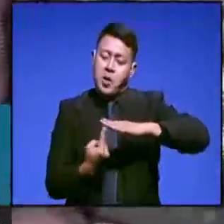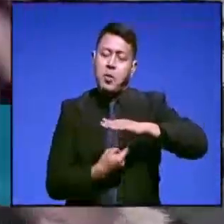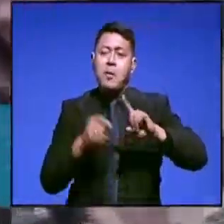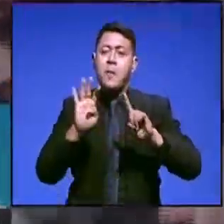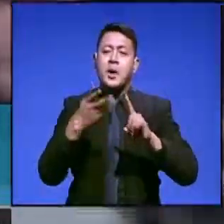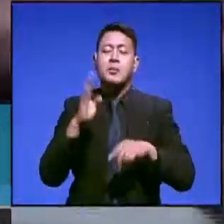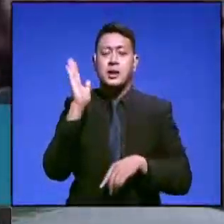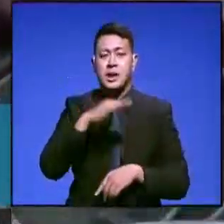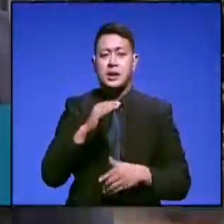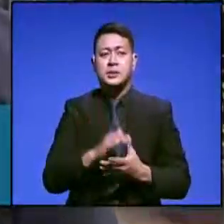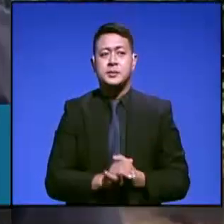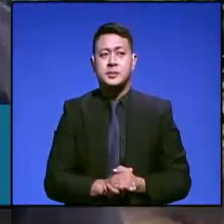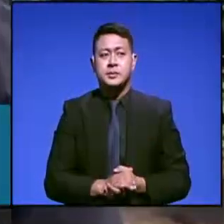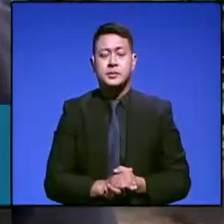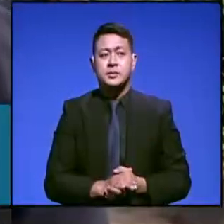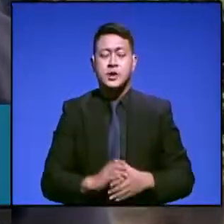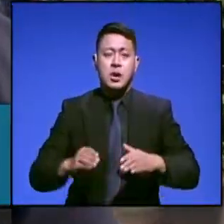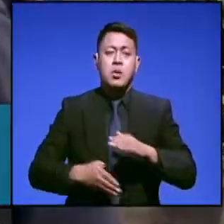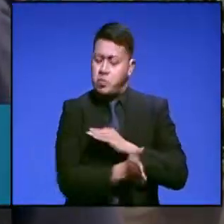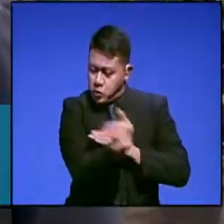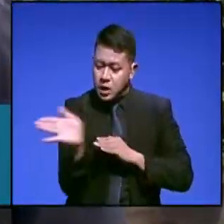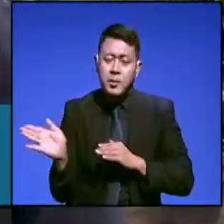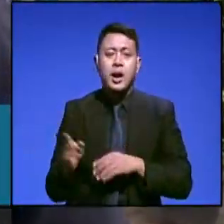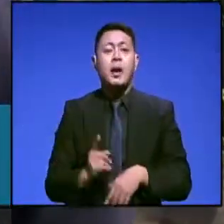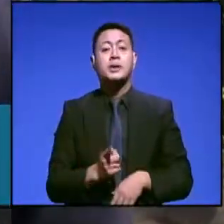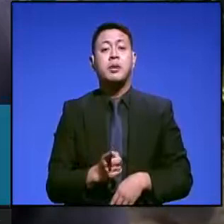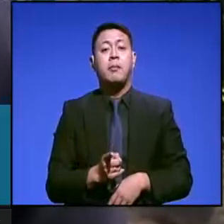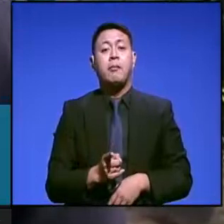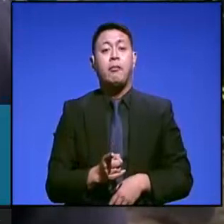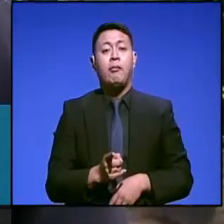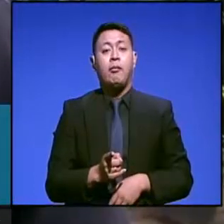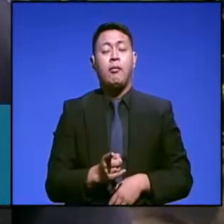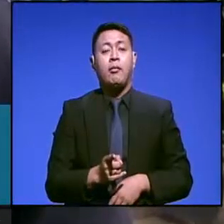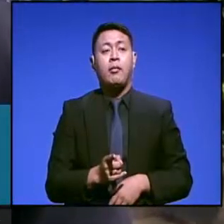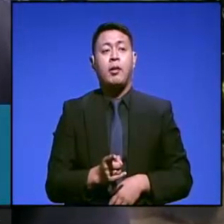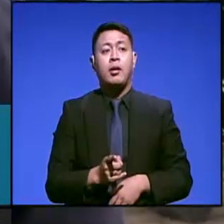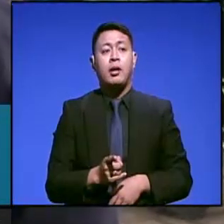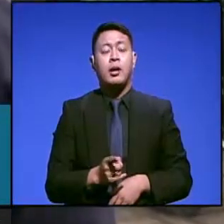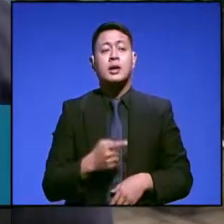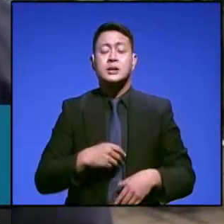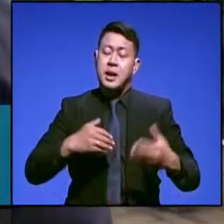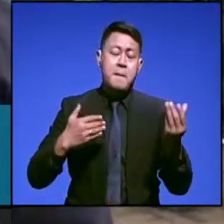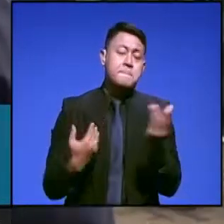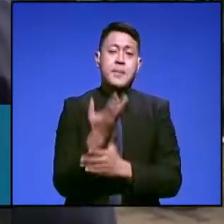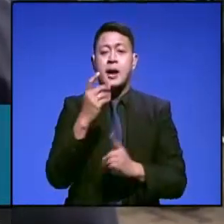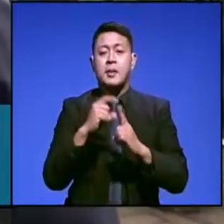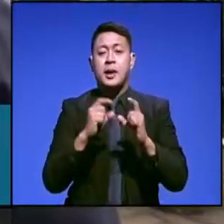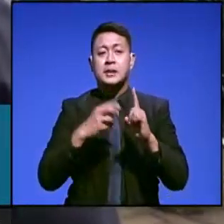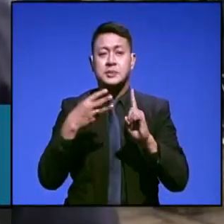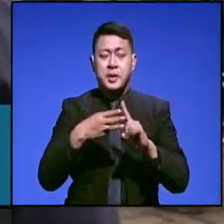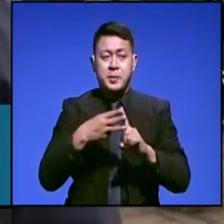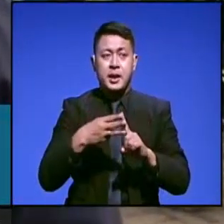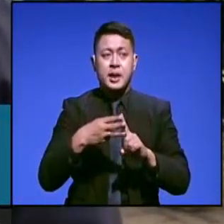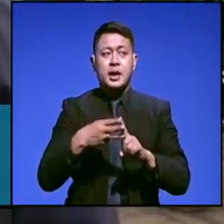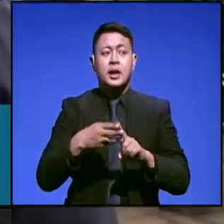14 hari. Putar balik. Kenapa? Karena katanya saya pelanggar PSBB. Sesuai